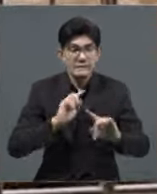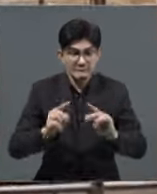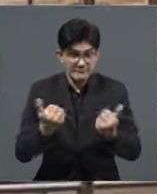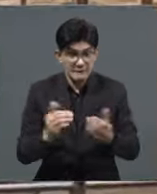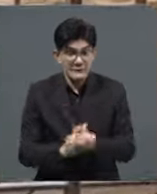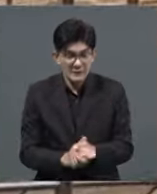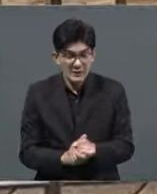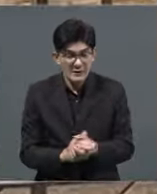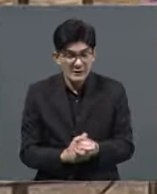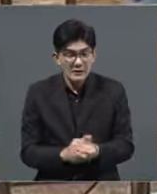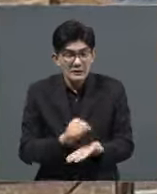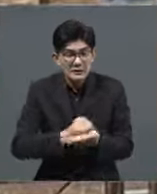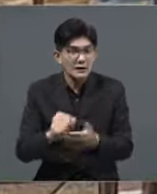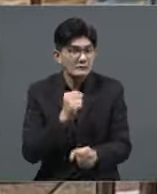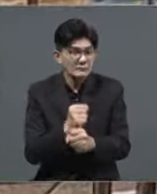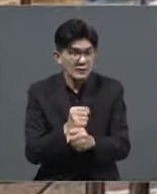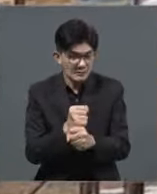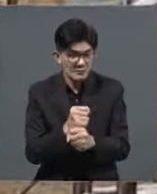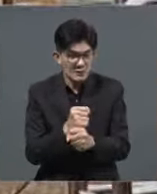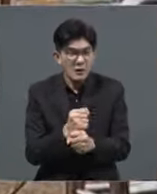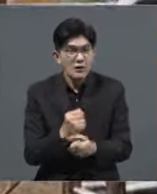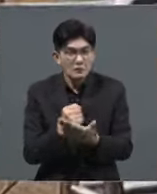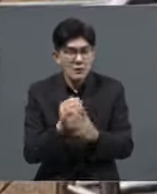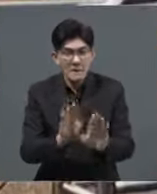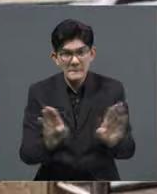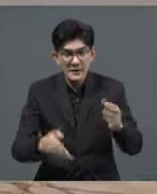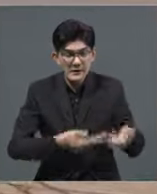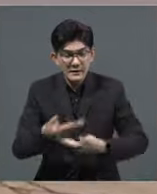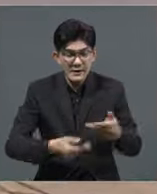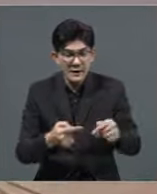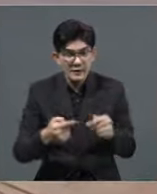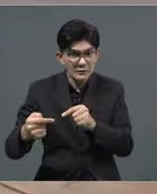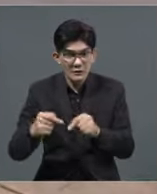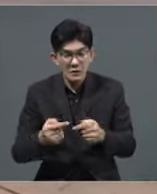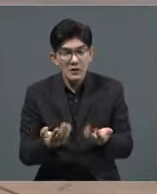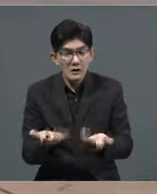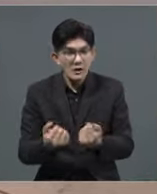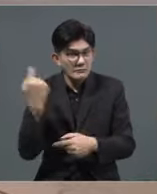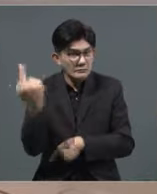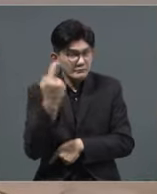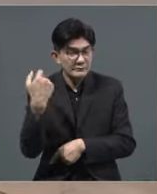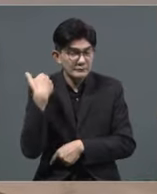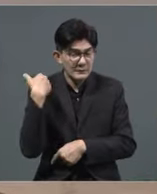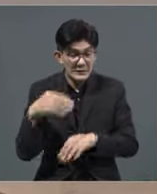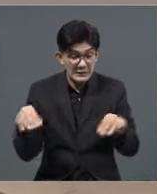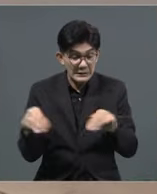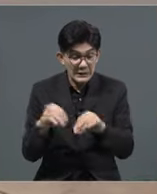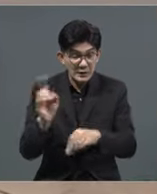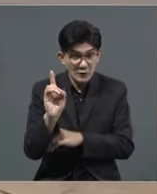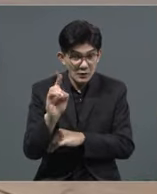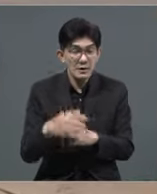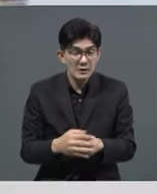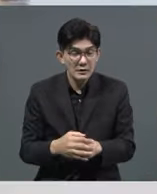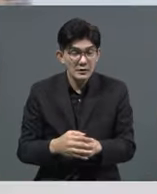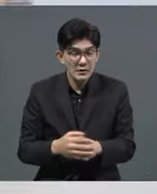พนมก็เข้าไปฉีดล้างทำความสะอาดเพื่อที่ว่าจะได้มาเปิดร้านขายของตรงนี้เตรียมต้อนรับนักท่องเที่ยวเพราะว่าใกล้จะถึง